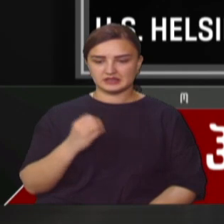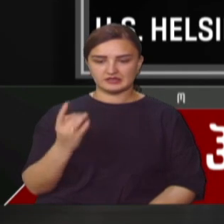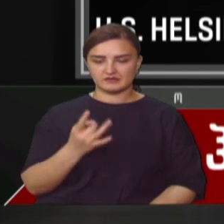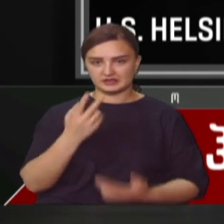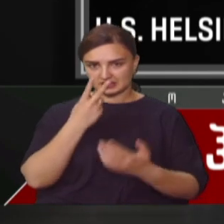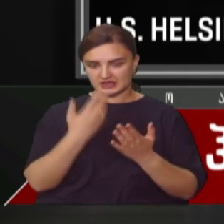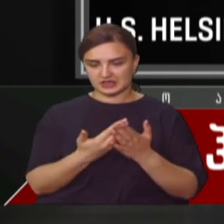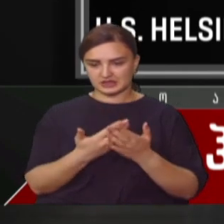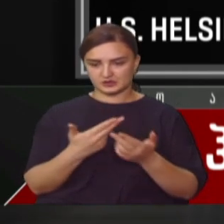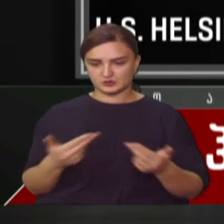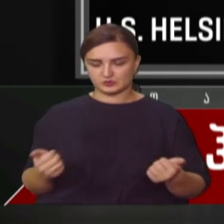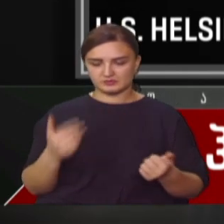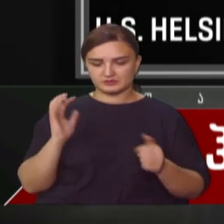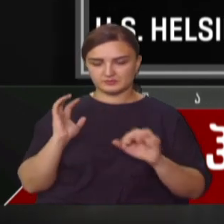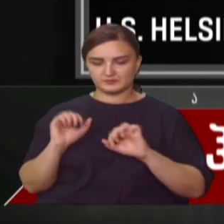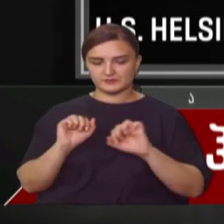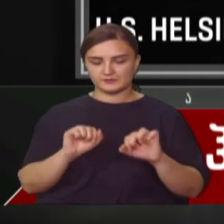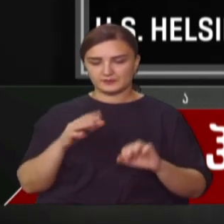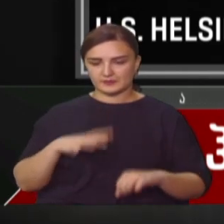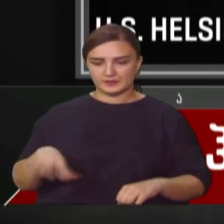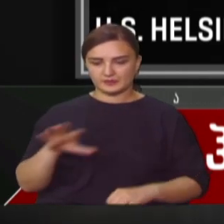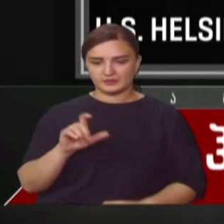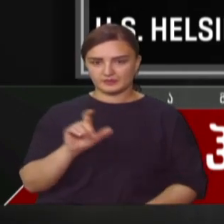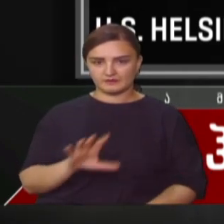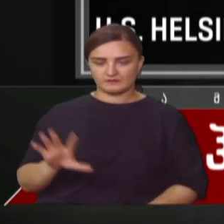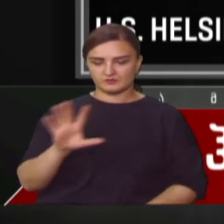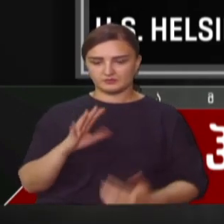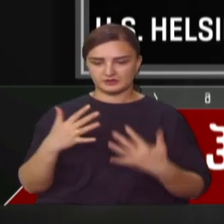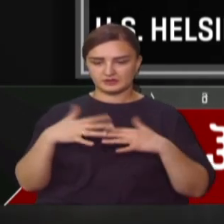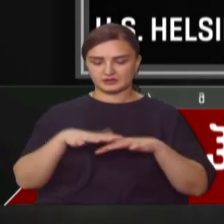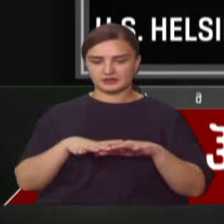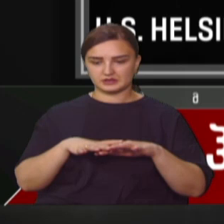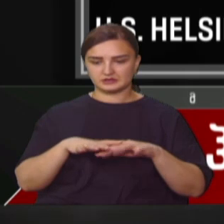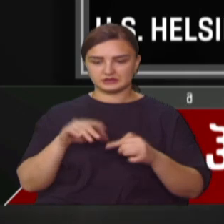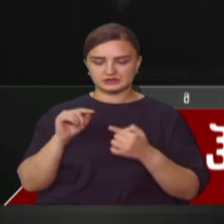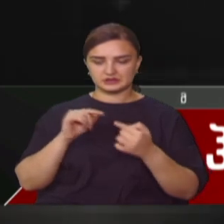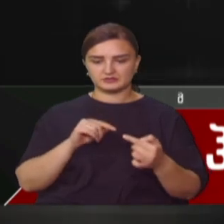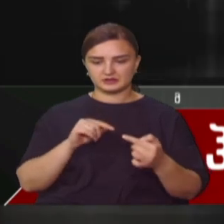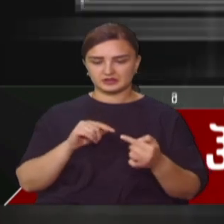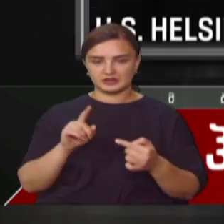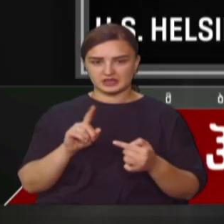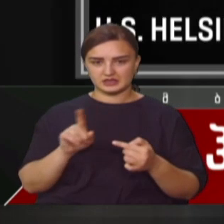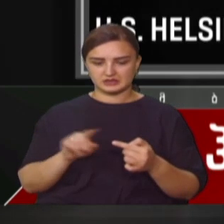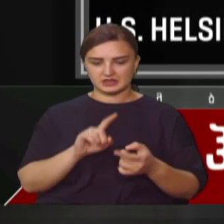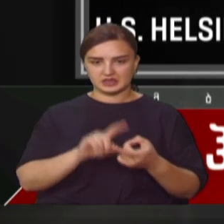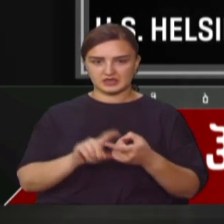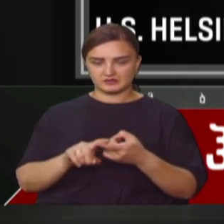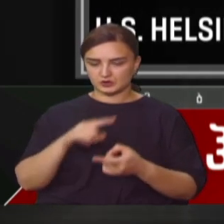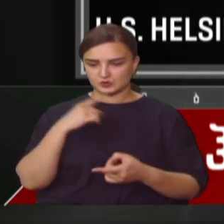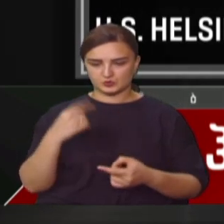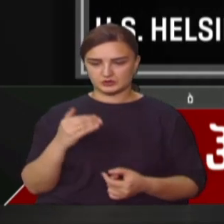ამერიკის ერთგულებას მხარი დაუჭიროს საქართველოს ევროატლანტიკურ ინტეგრაციას და წინააღმდეგობა გაუწიოს ავტორიტარული რეჟიმების გავლენას, განსაკუთრებით კი